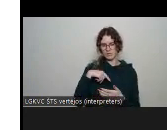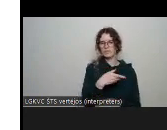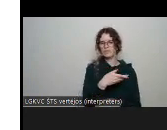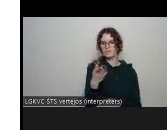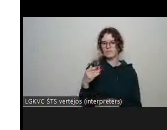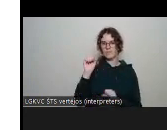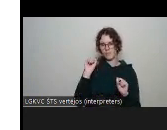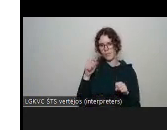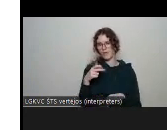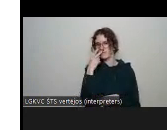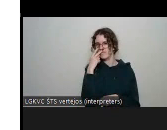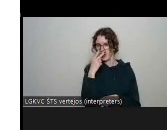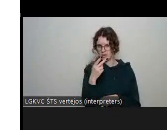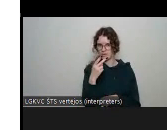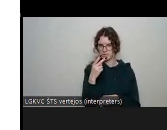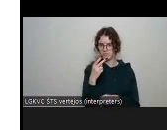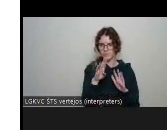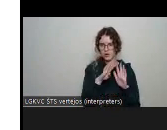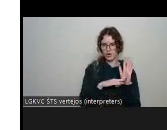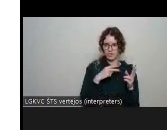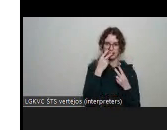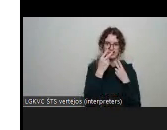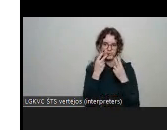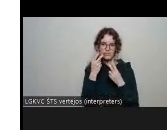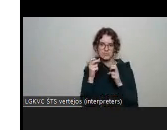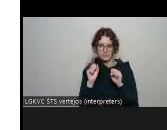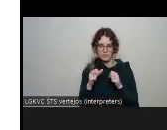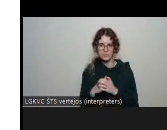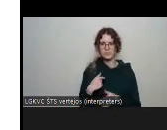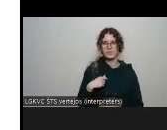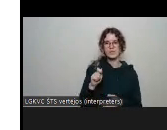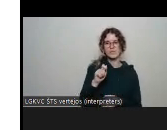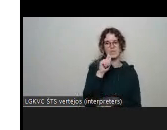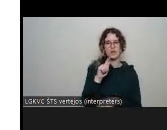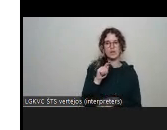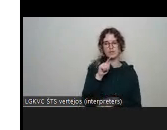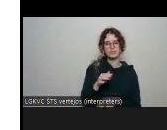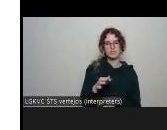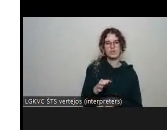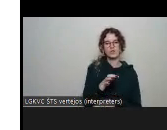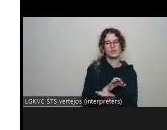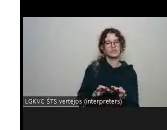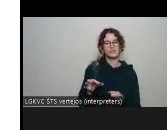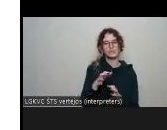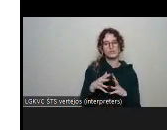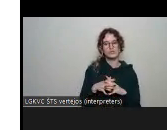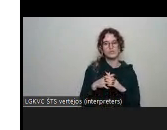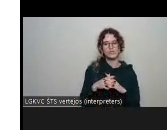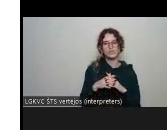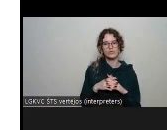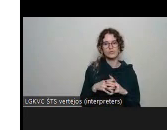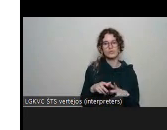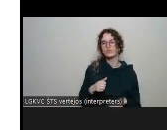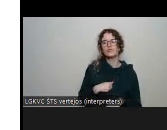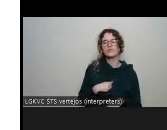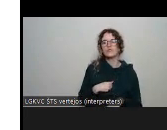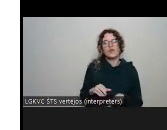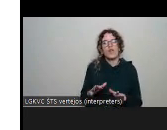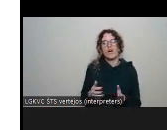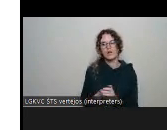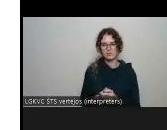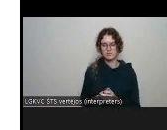kai kurias iš jų. Ir paklausime, kokios rūšies diskusijas jūs tarpusavyje turėjote mokyklose